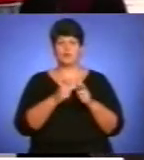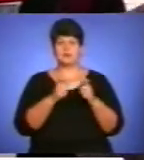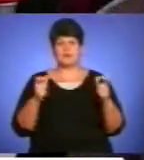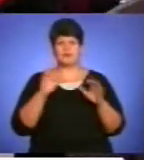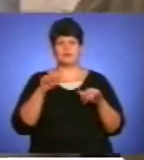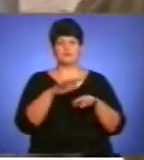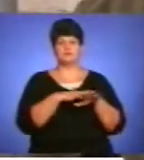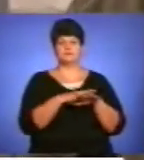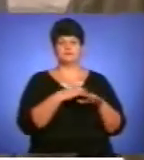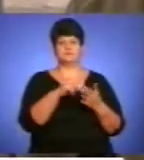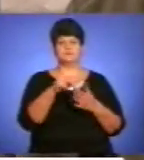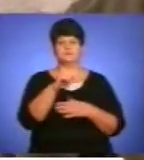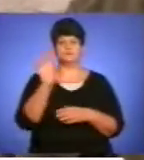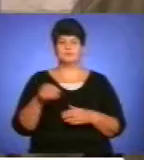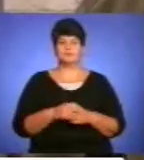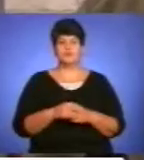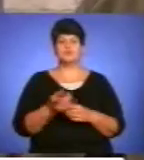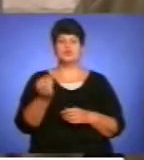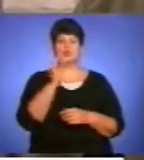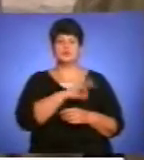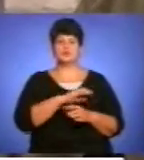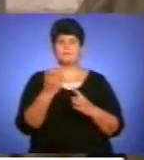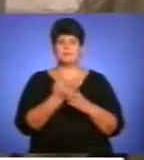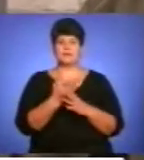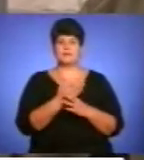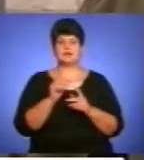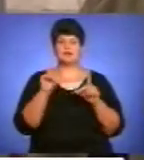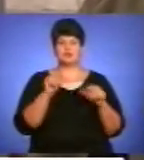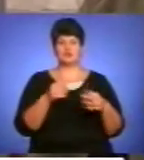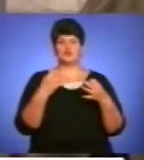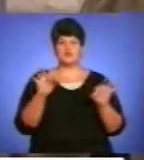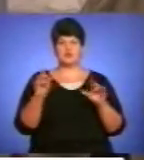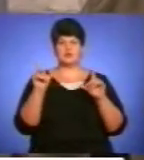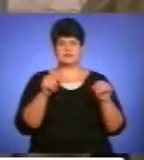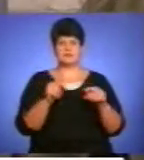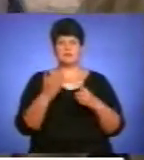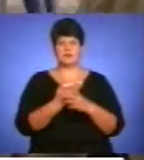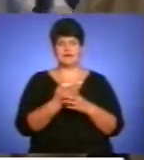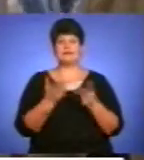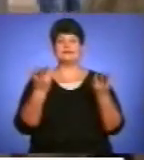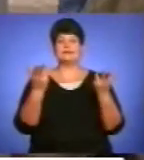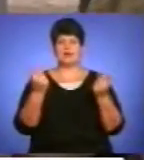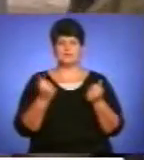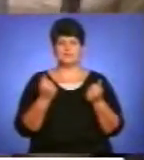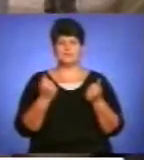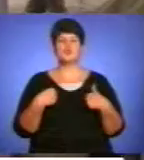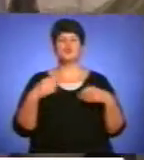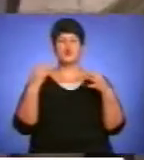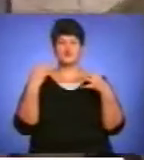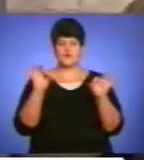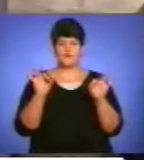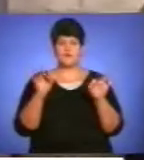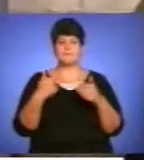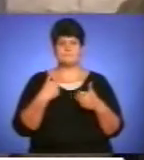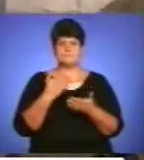мені треба. Чи користуєтеся пільгами на проїзд? Чи дозволяють водігі їздити по цих пільгах? Так. Дозволяють. Я